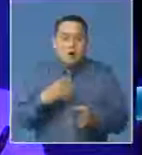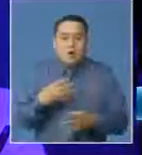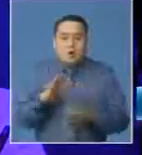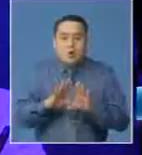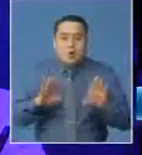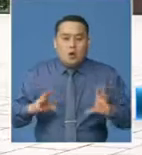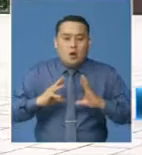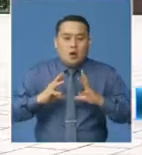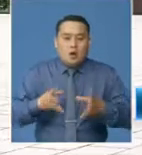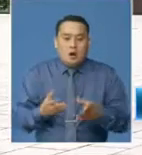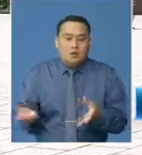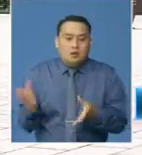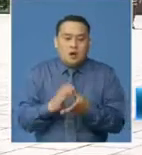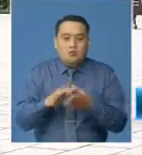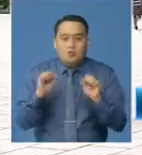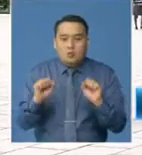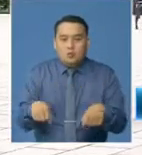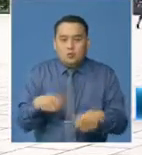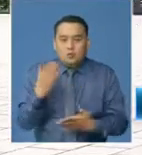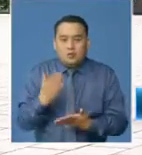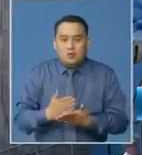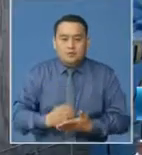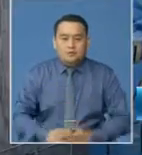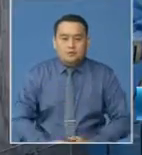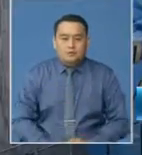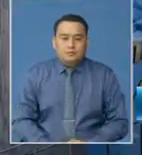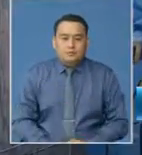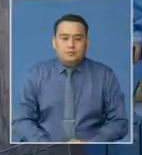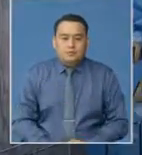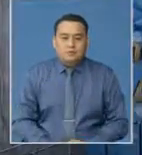аясында бүкіл әлемге таныстыруға мүмкіндік алып отыр. Ербол Ілиясов, Абзал Нүсіп, Жетісу арнасы.